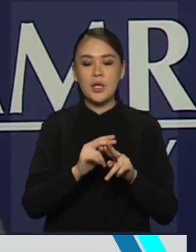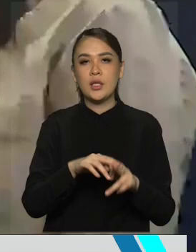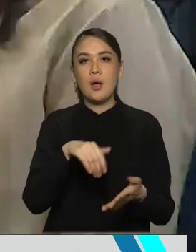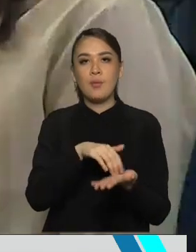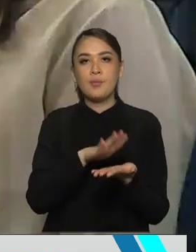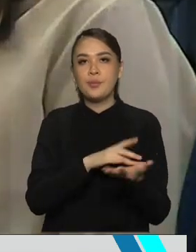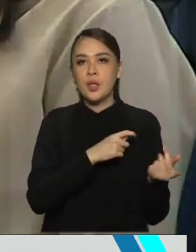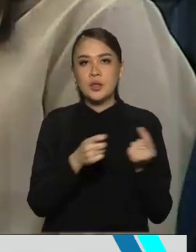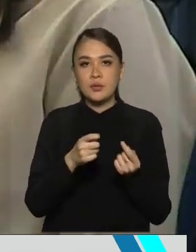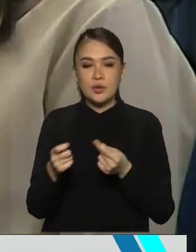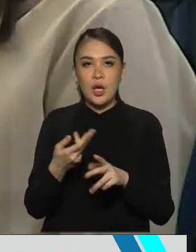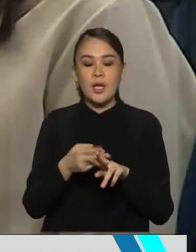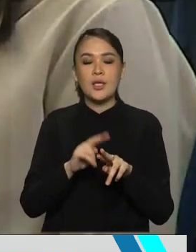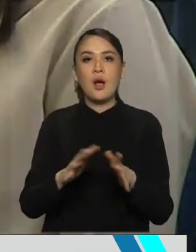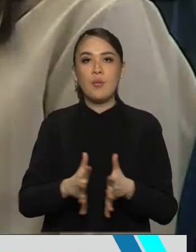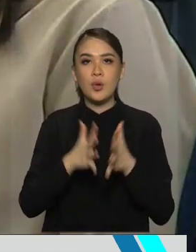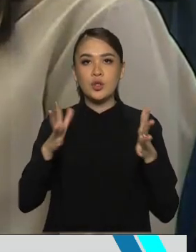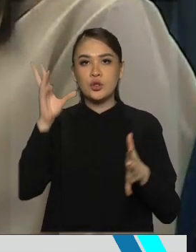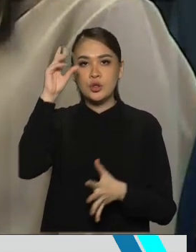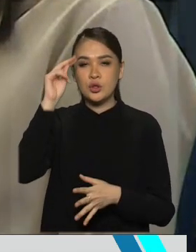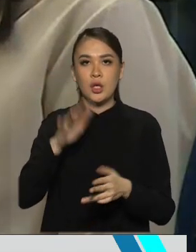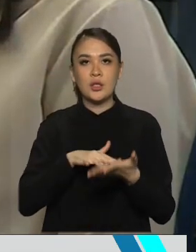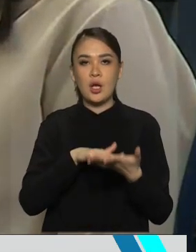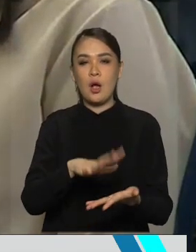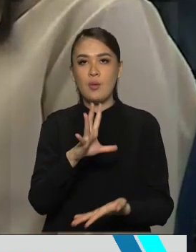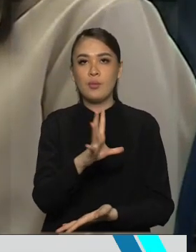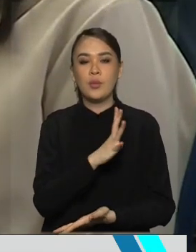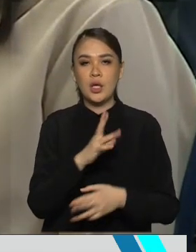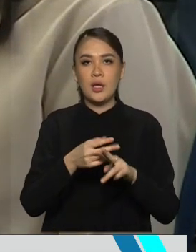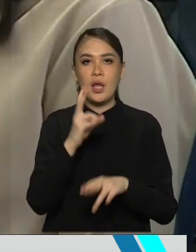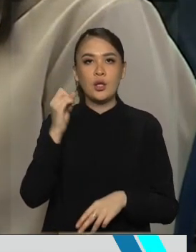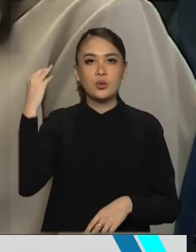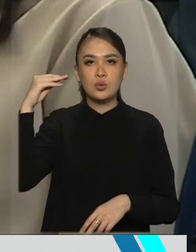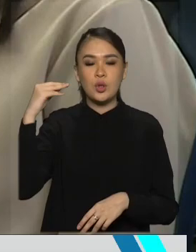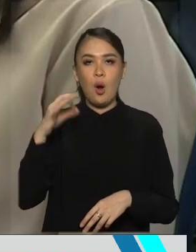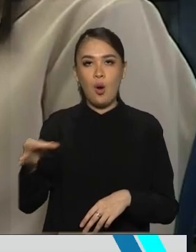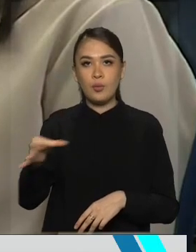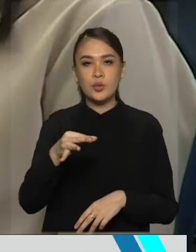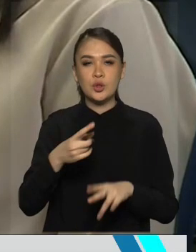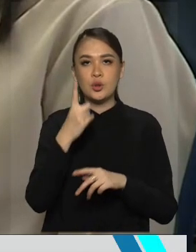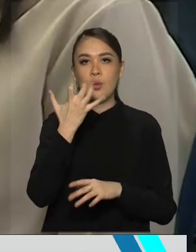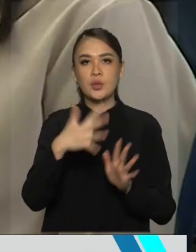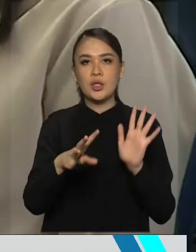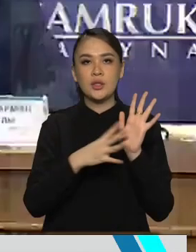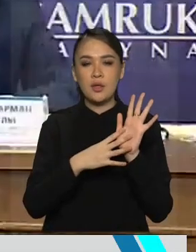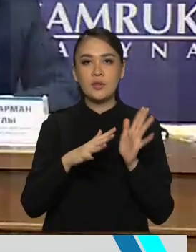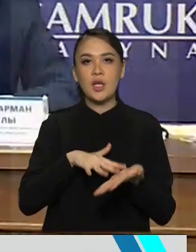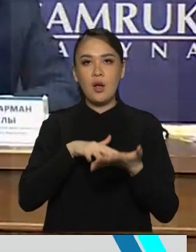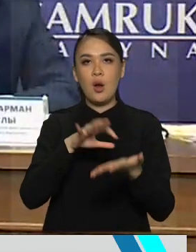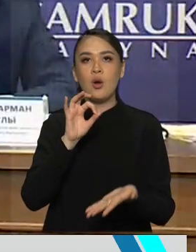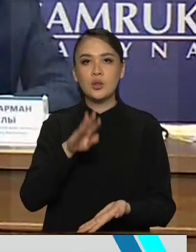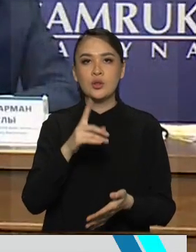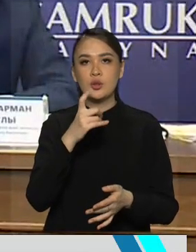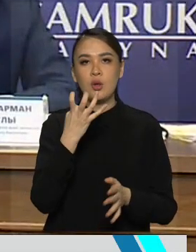поставщиков. Наибольшее число заявок было подано на Туркестанскую область, 159 заявок от